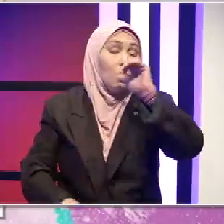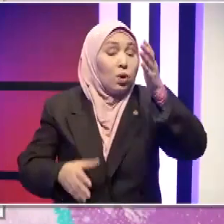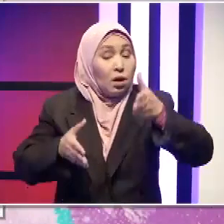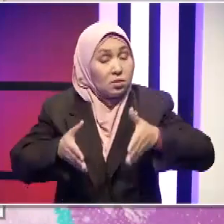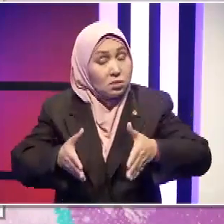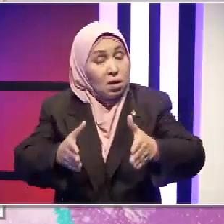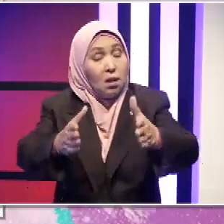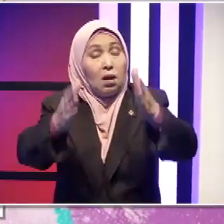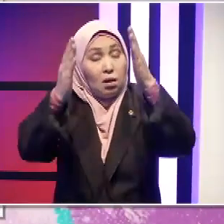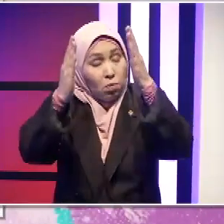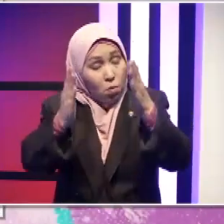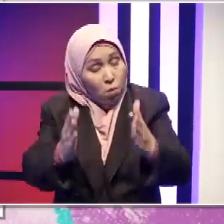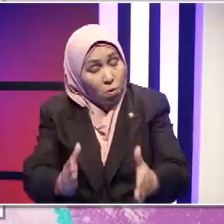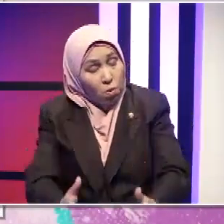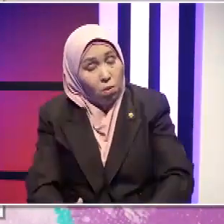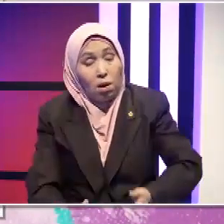mooo